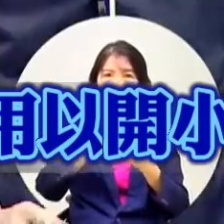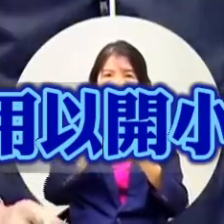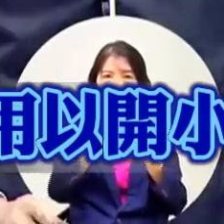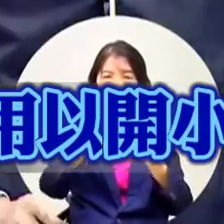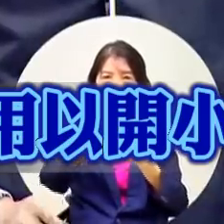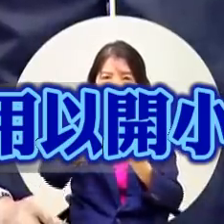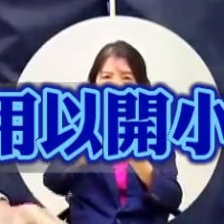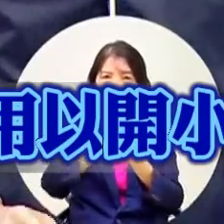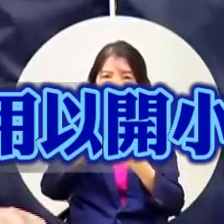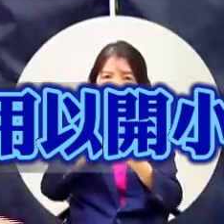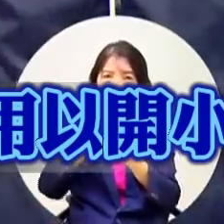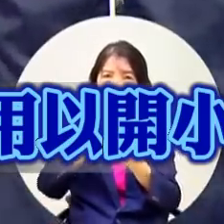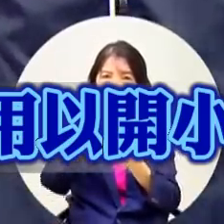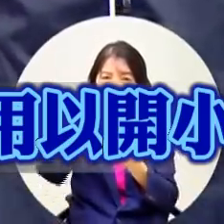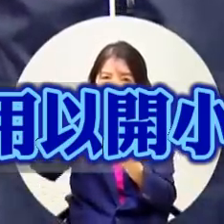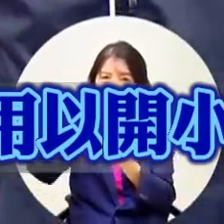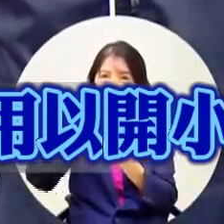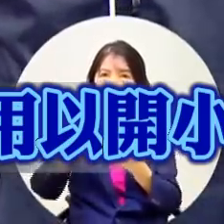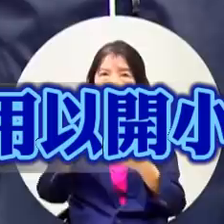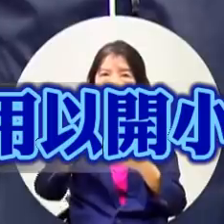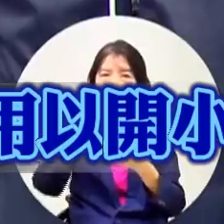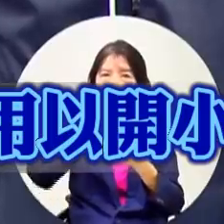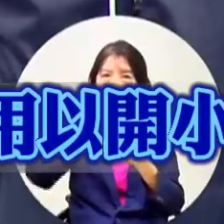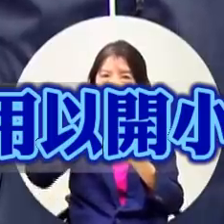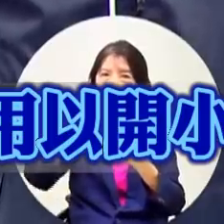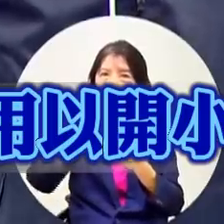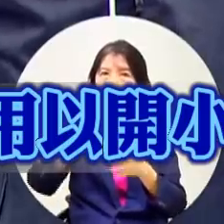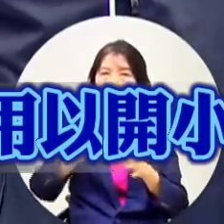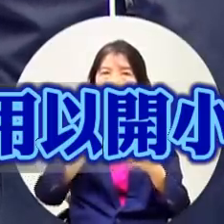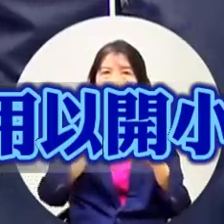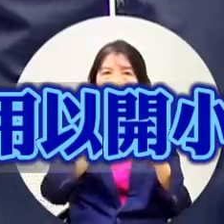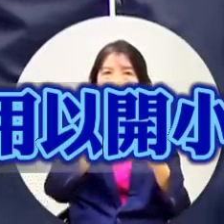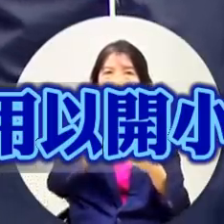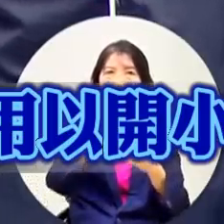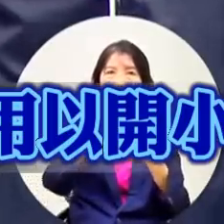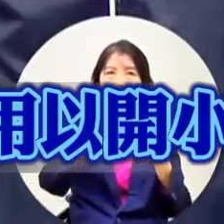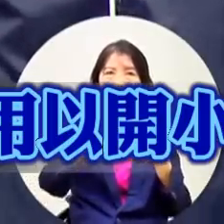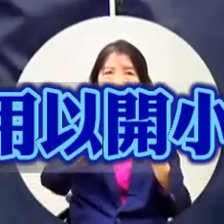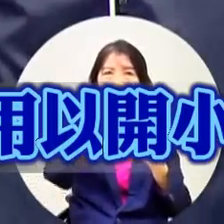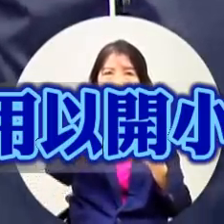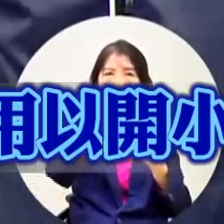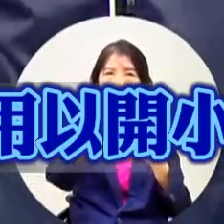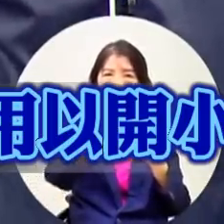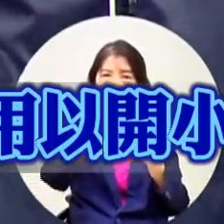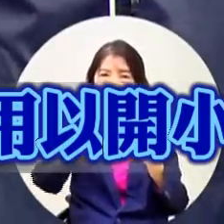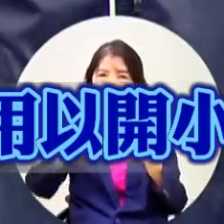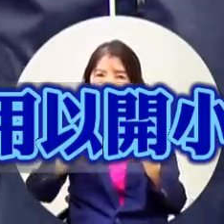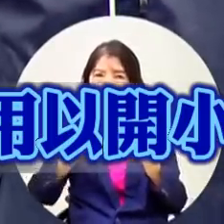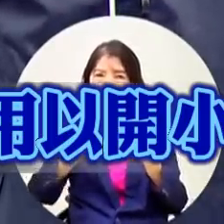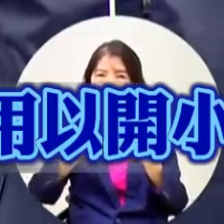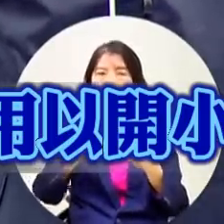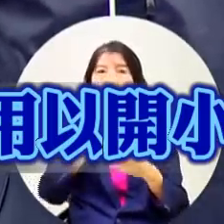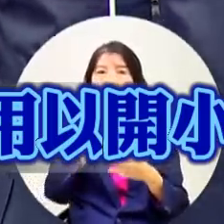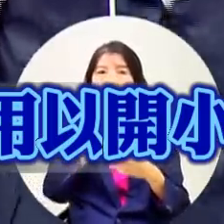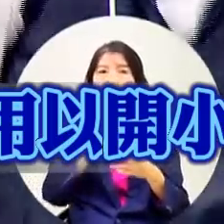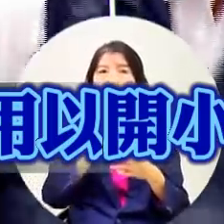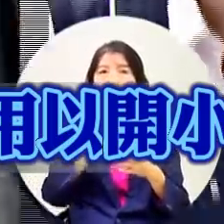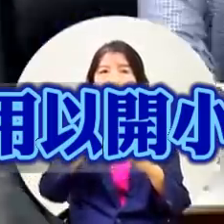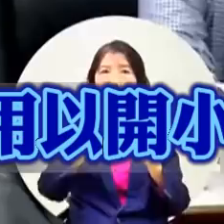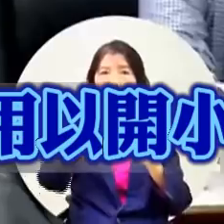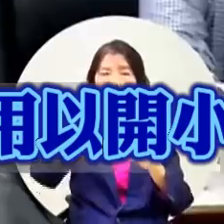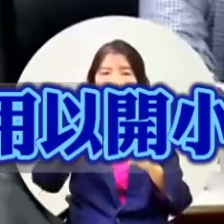问笔录，最后填写三联单。 好，所以是 C、A、B。 对。 好，局长请坐。